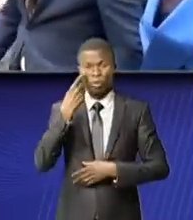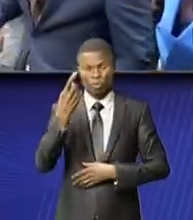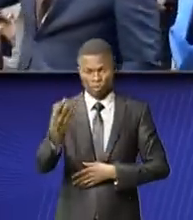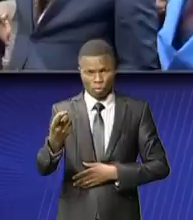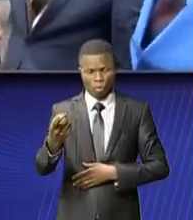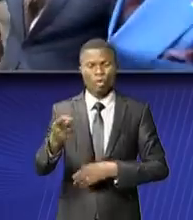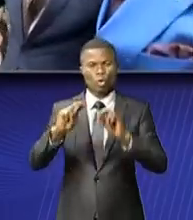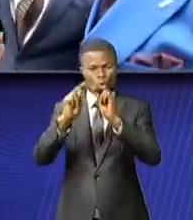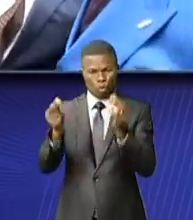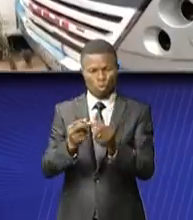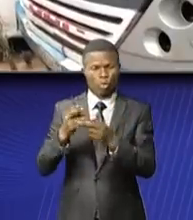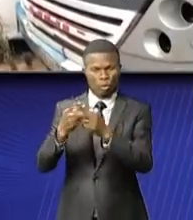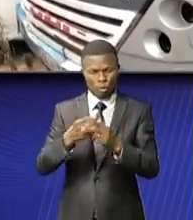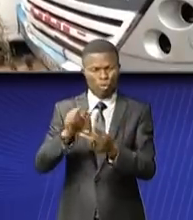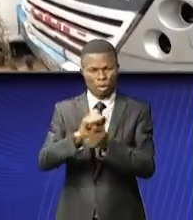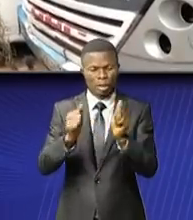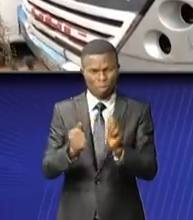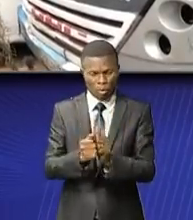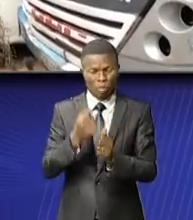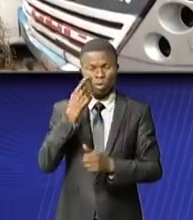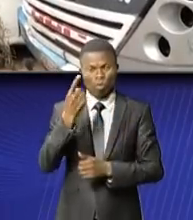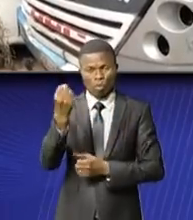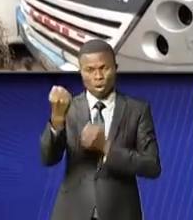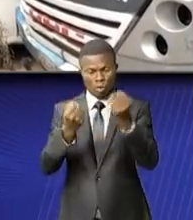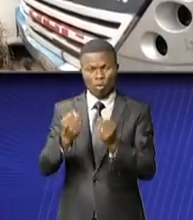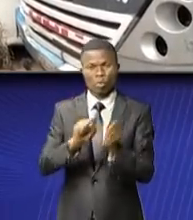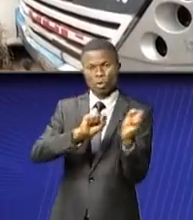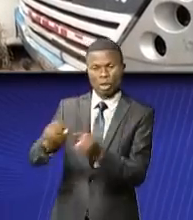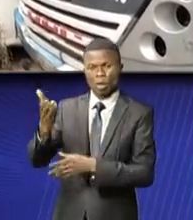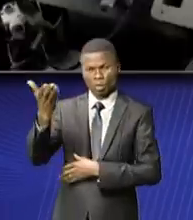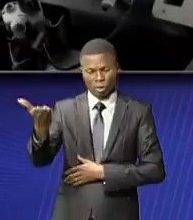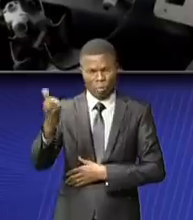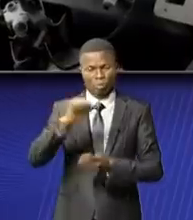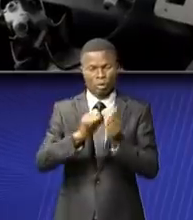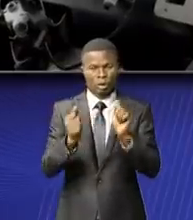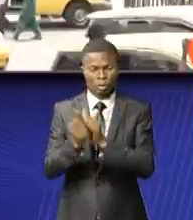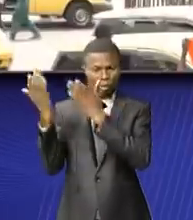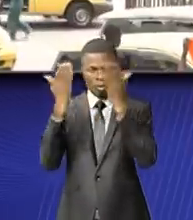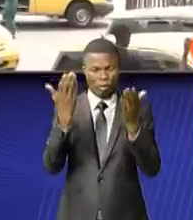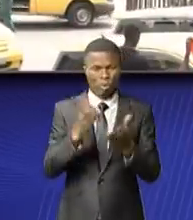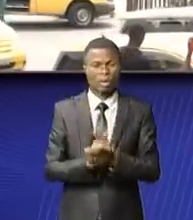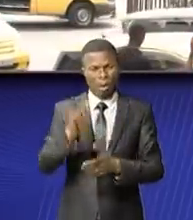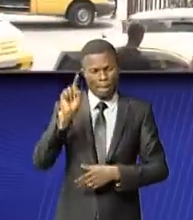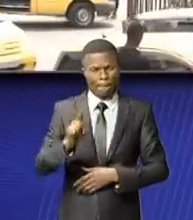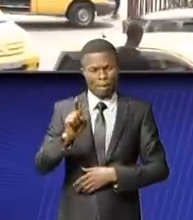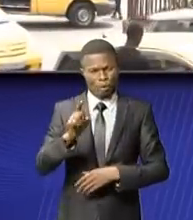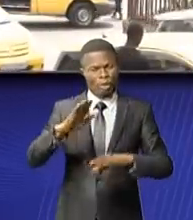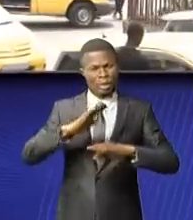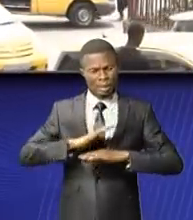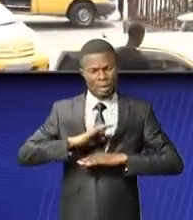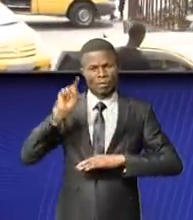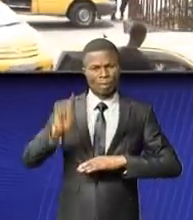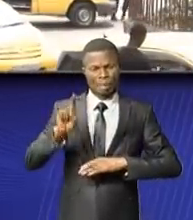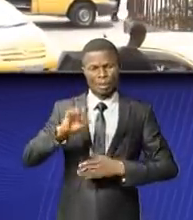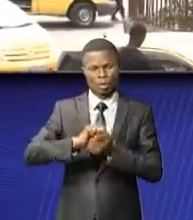place une commission d'enquête. Et puis toujours dans les secteurs de transport, voulant répondre aux exigences